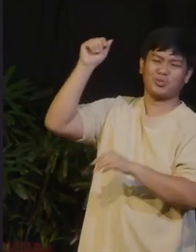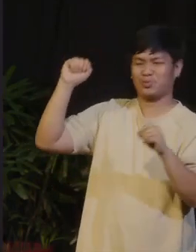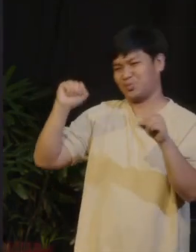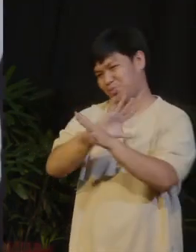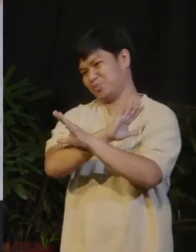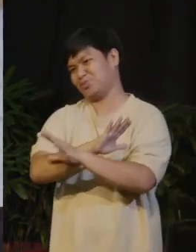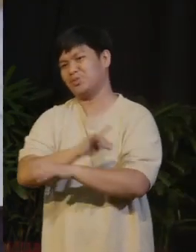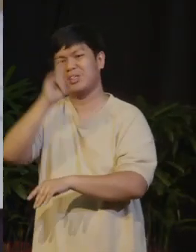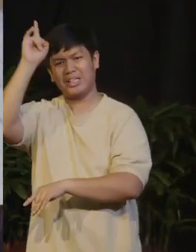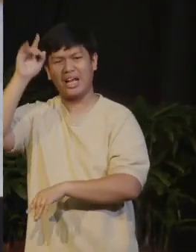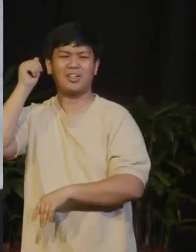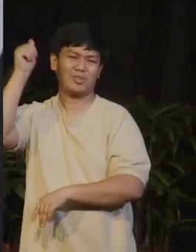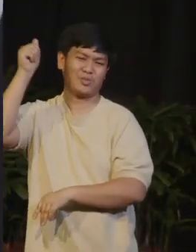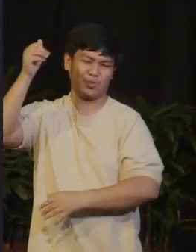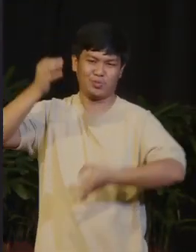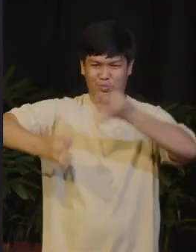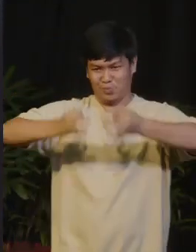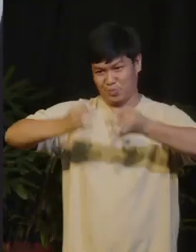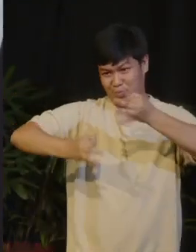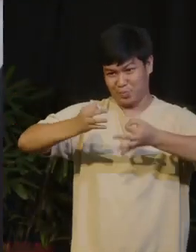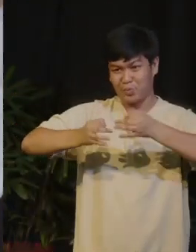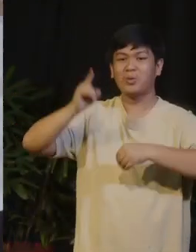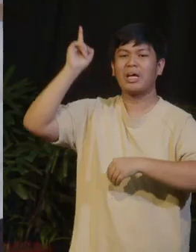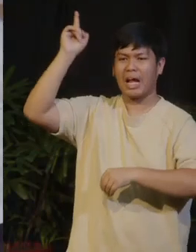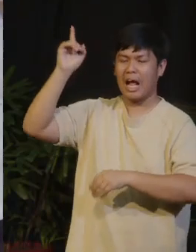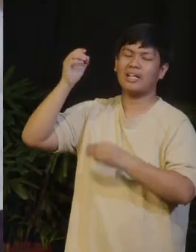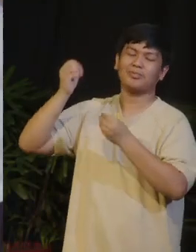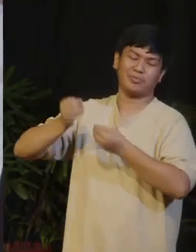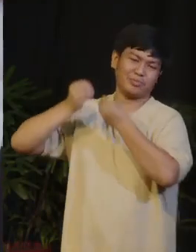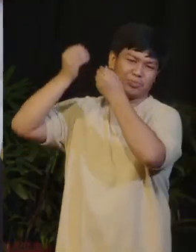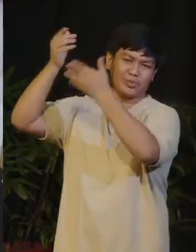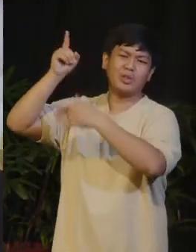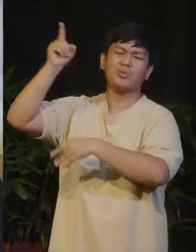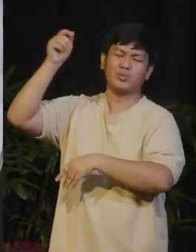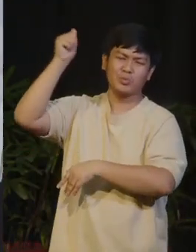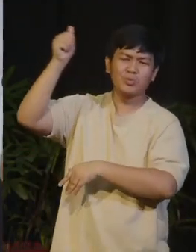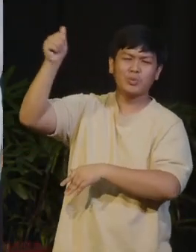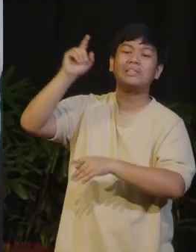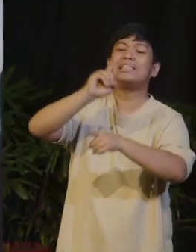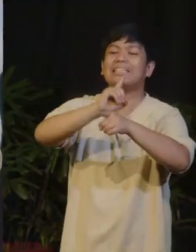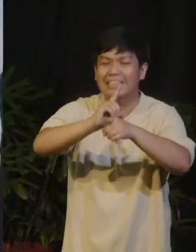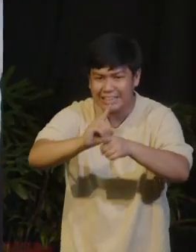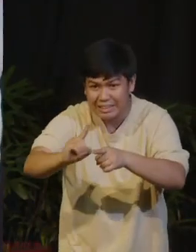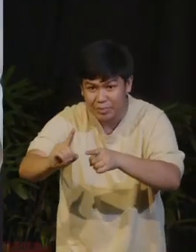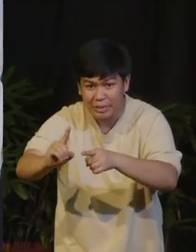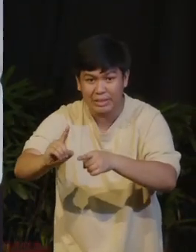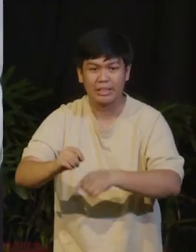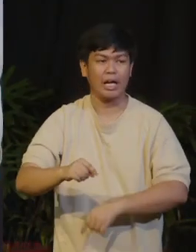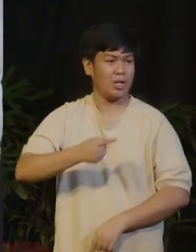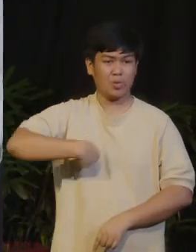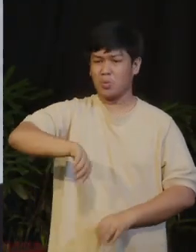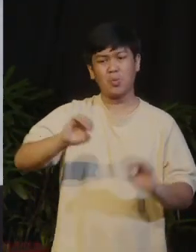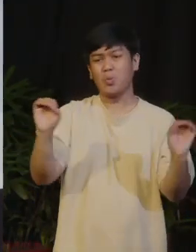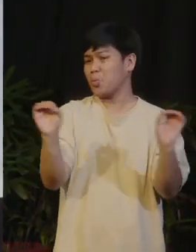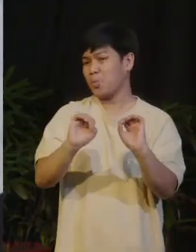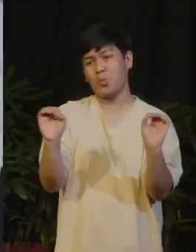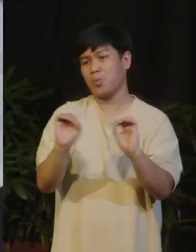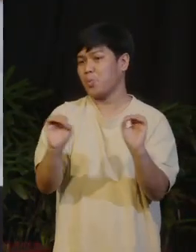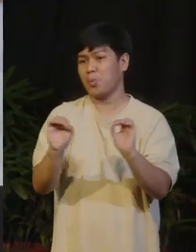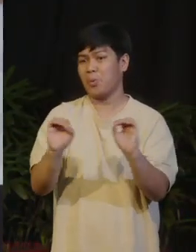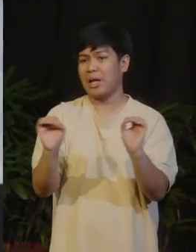maghusga, hayaan natin siya magpataw siguro ng pagpapala o parusa, pero wala po tayong karapatan na